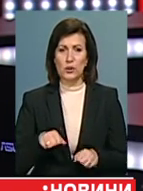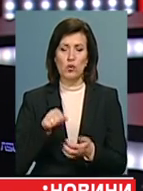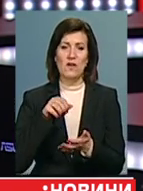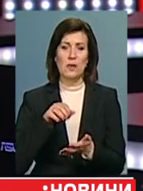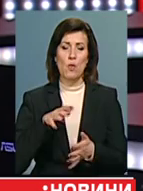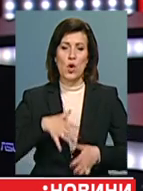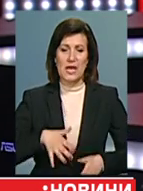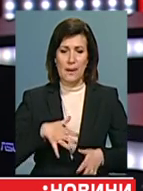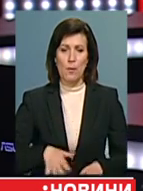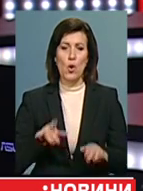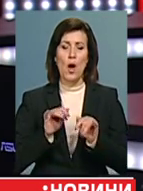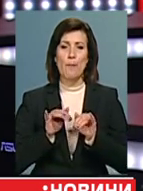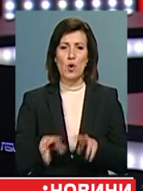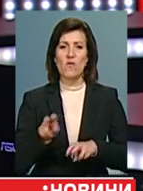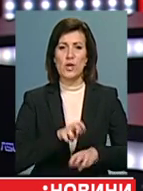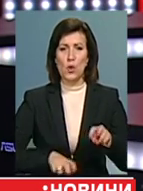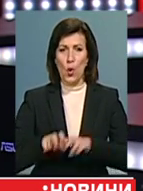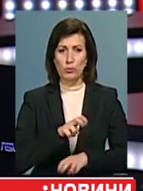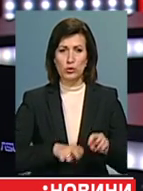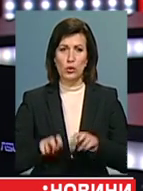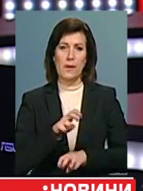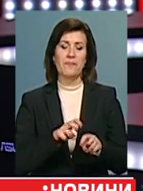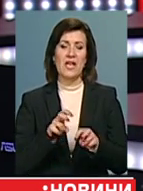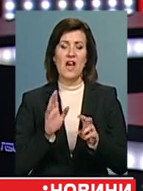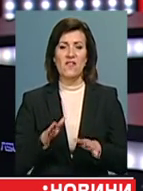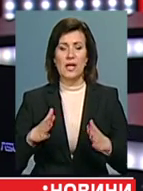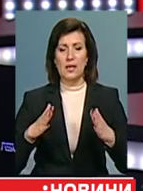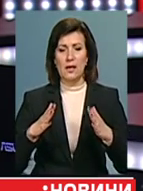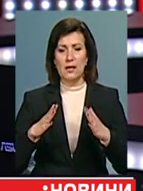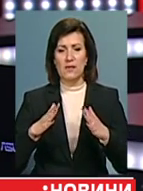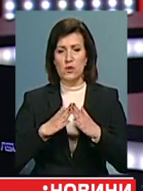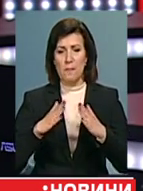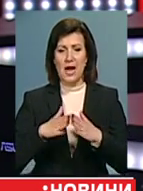проводять обшуки в домівках кримських татар під виглядом перепису населення.